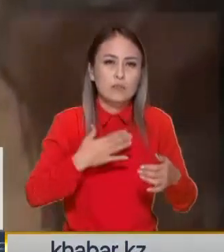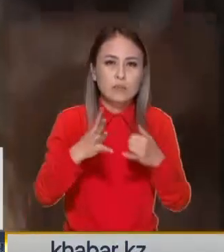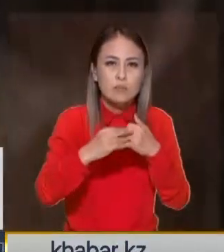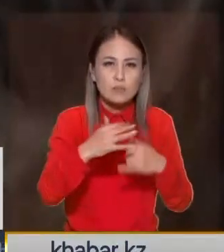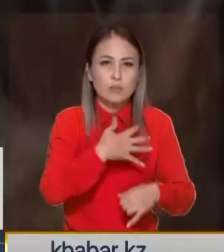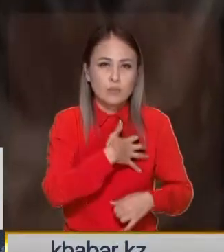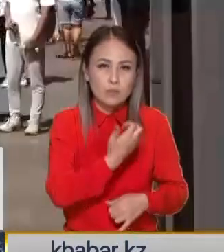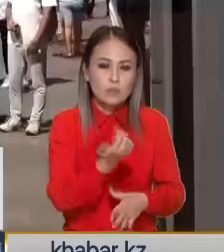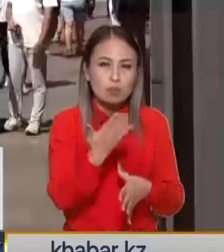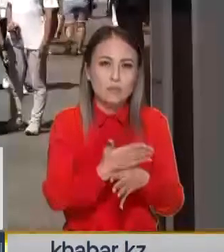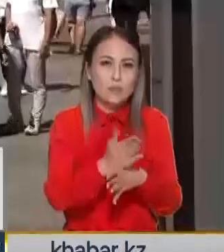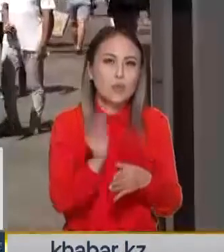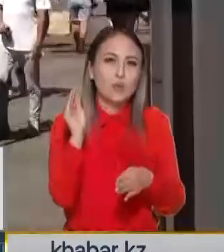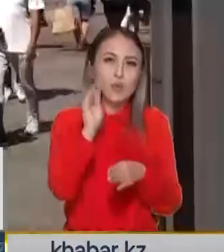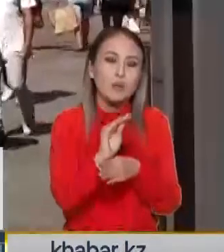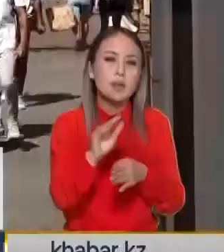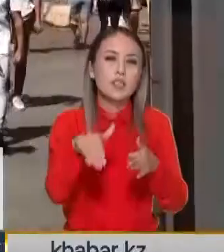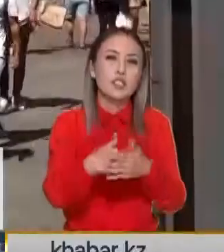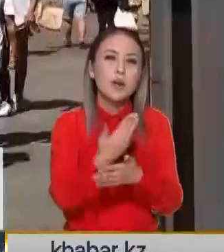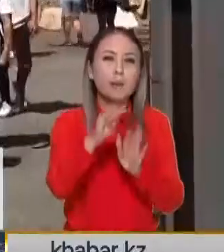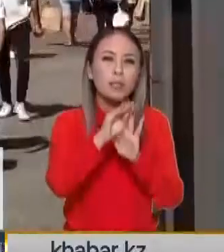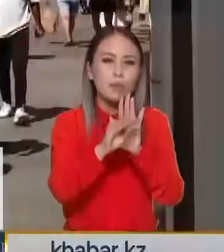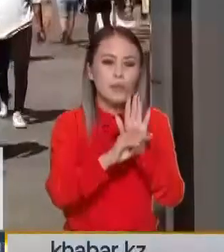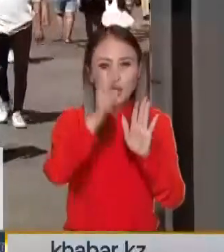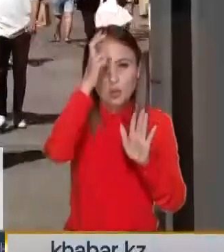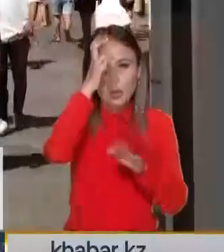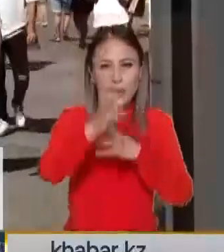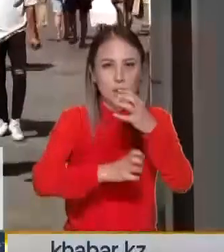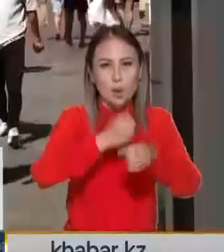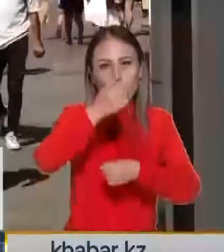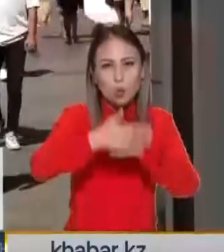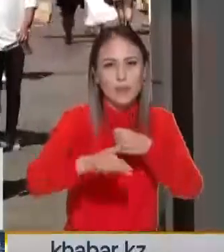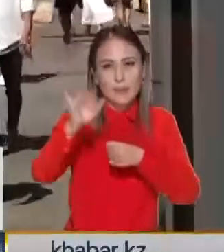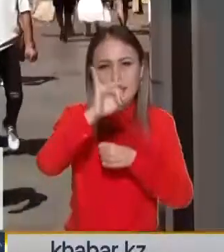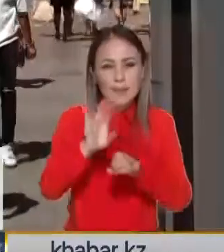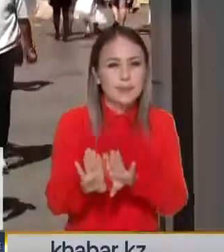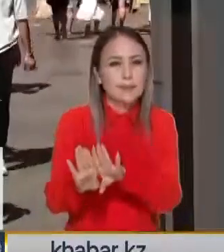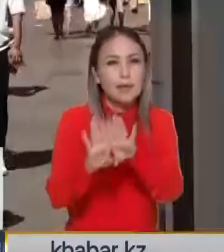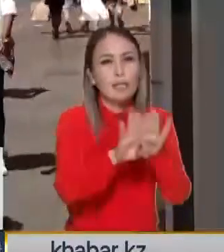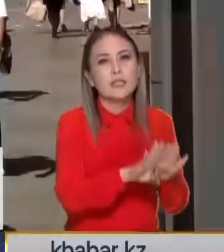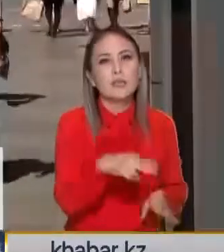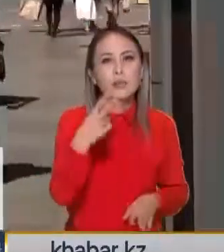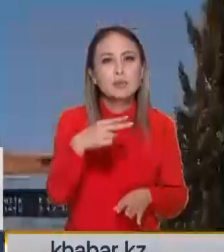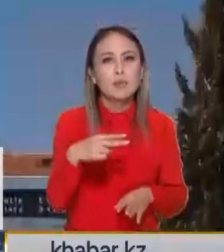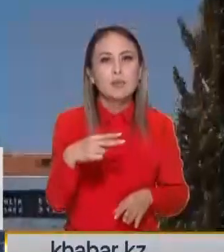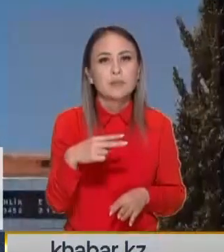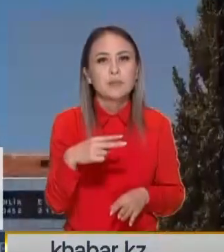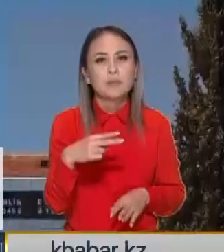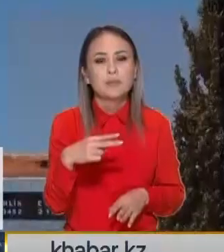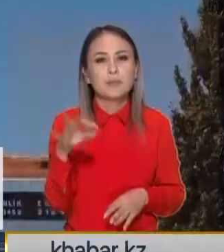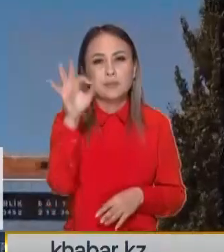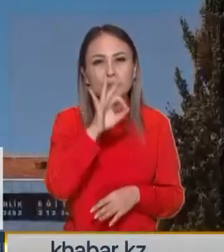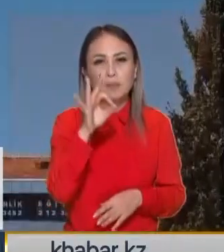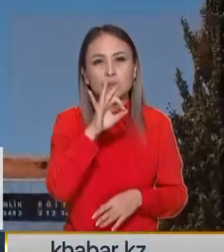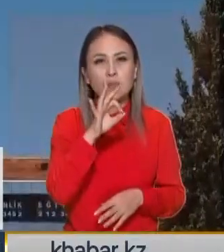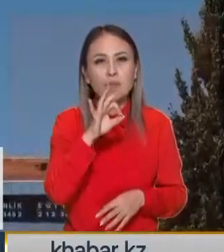рухын нығайтуға үлкен үлес қосады. Сонымен қатар жаңа бағдарлама түркі әлемінің ортақ тарихымен әдебиет